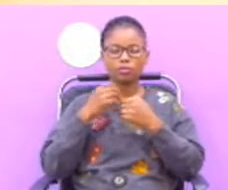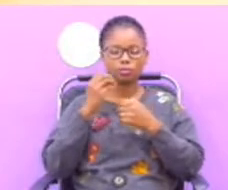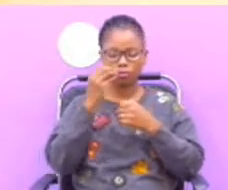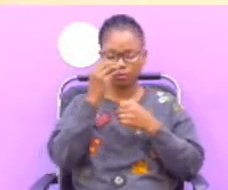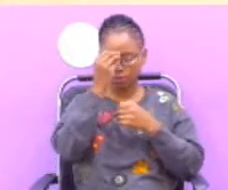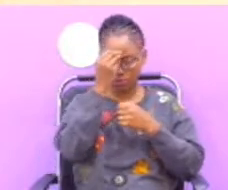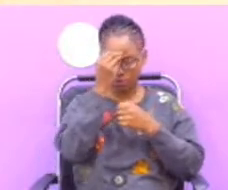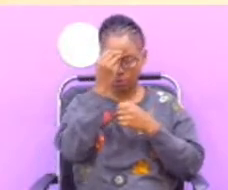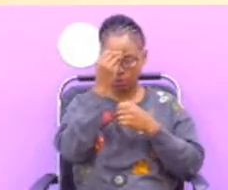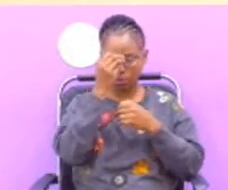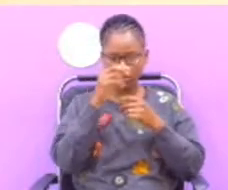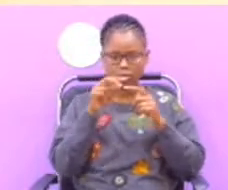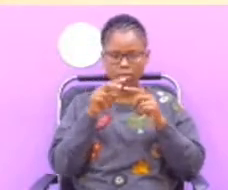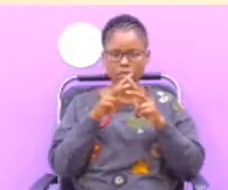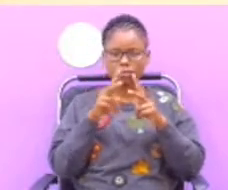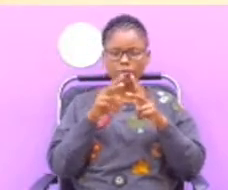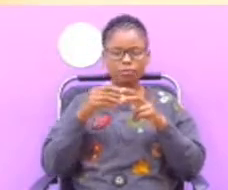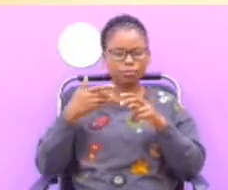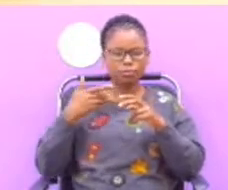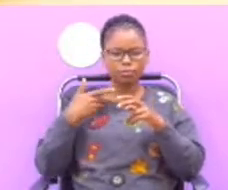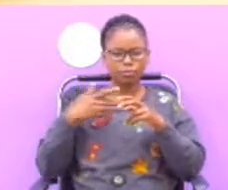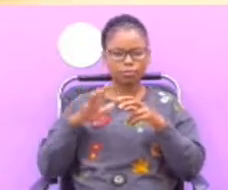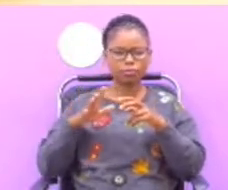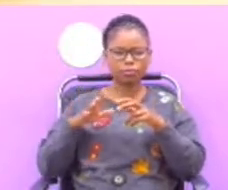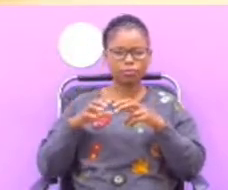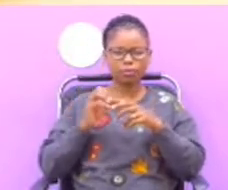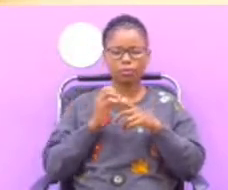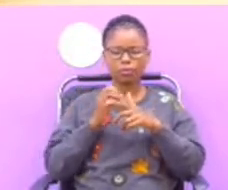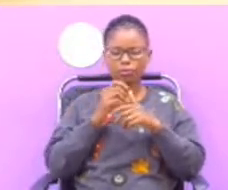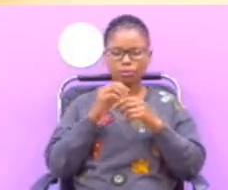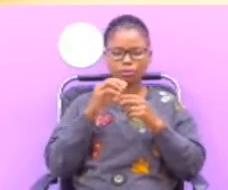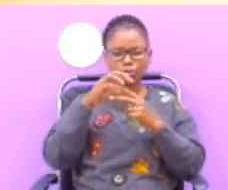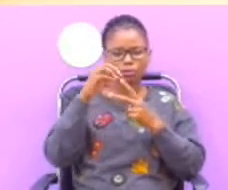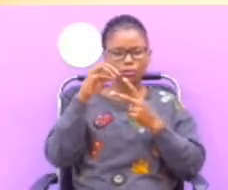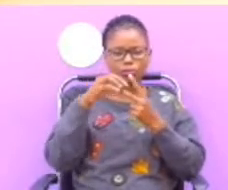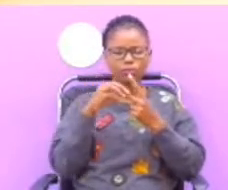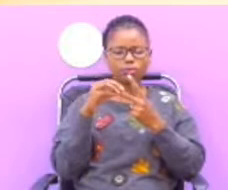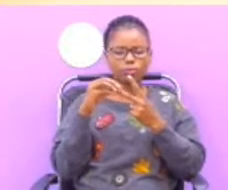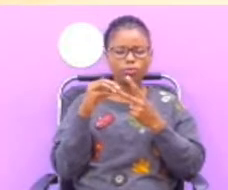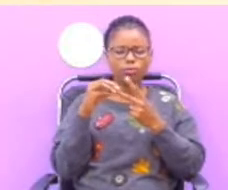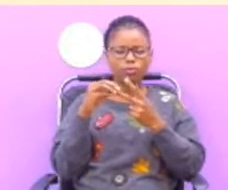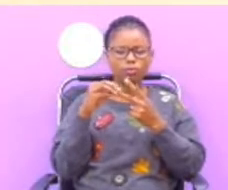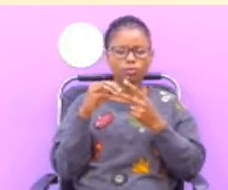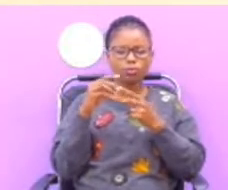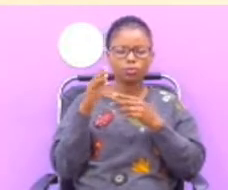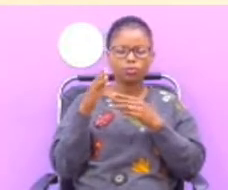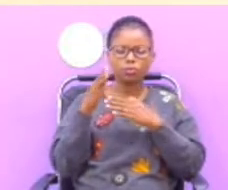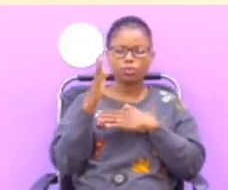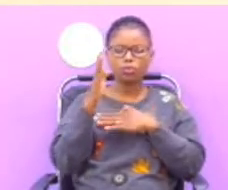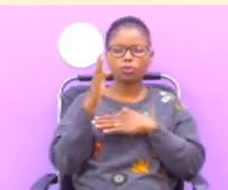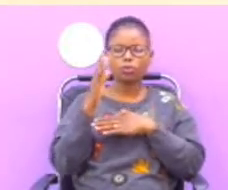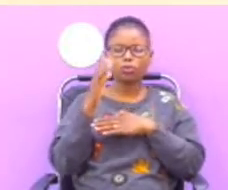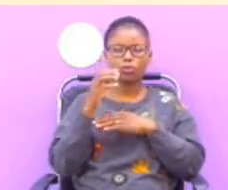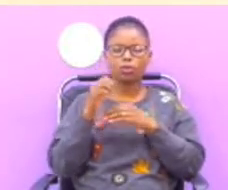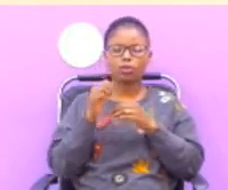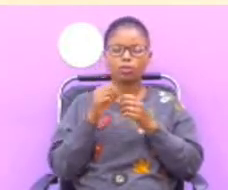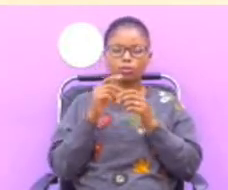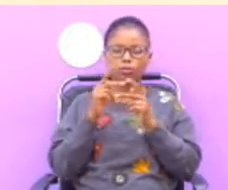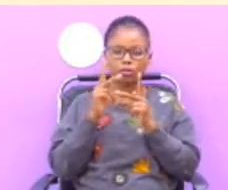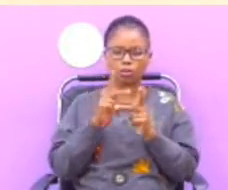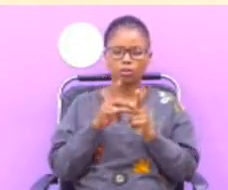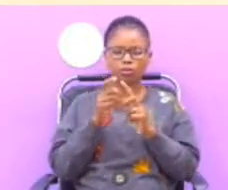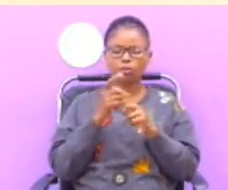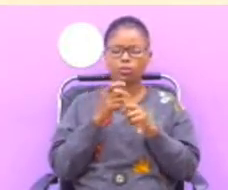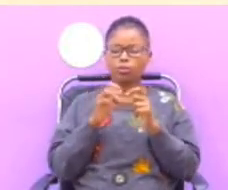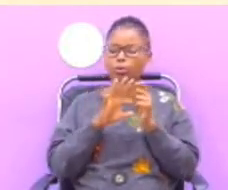marakara nĩ ũkorirwo na rũmena nĩ ũkorirwo na rũthũro Ngai witũ arotũtigithũkania na ũru ũyũ wothe